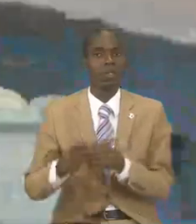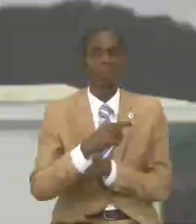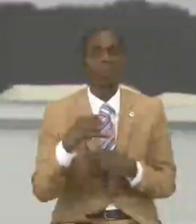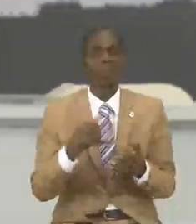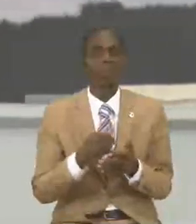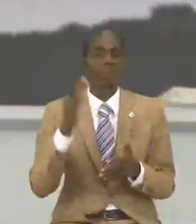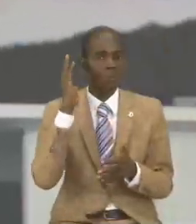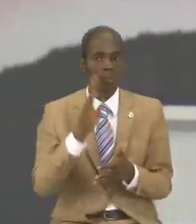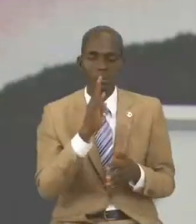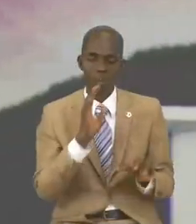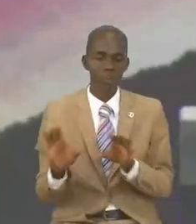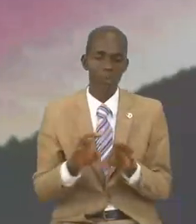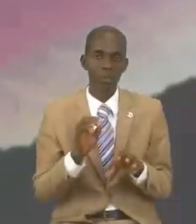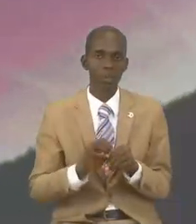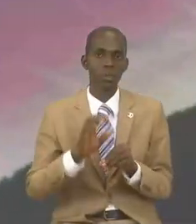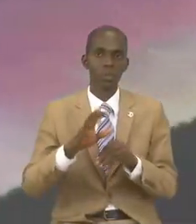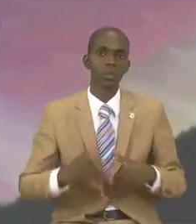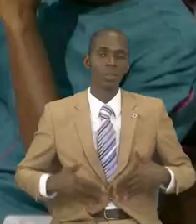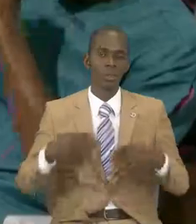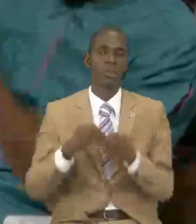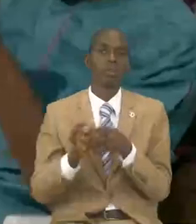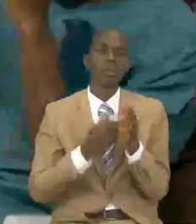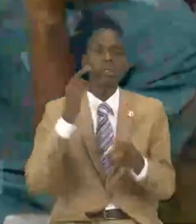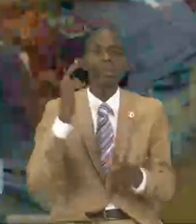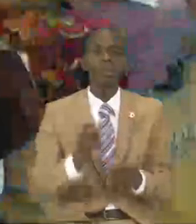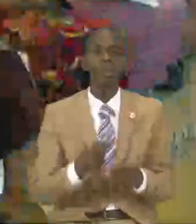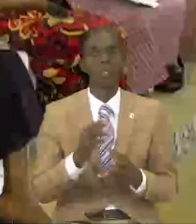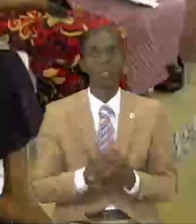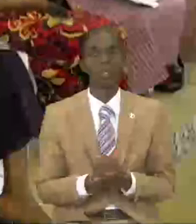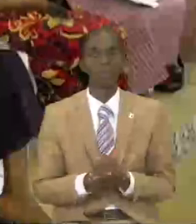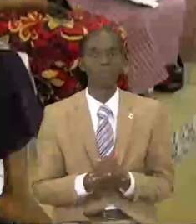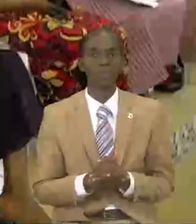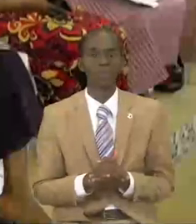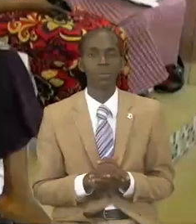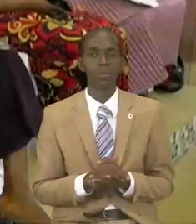Chaque jour, ce sera accompli au nom de Jésus.